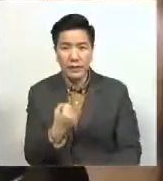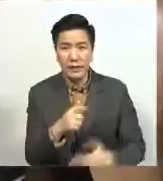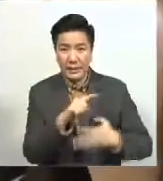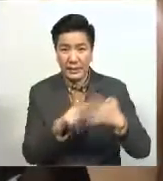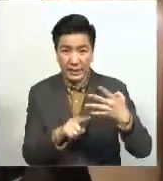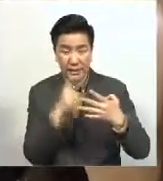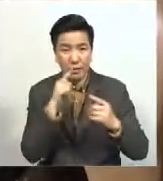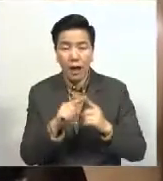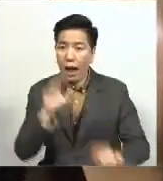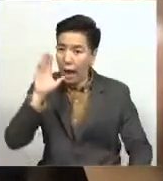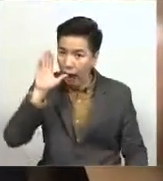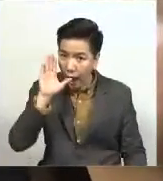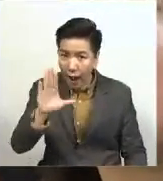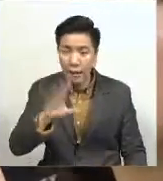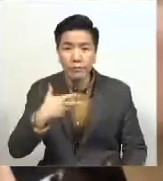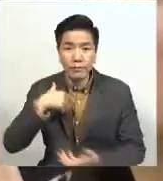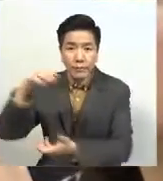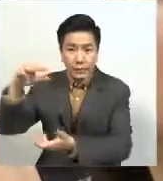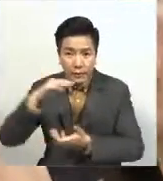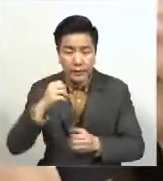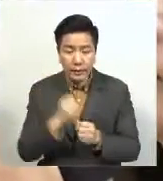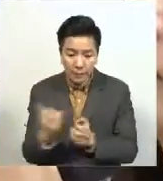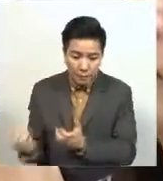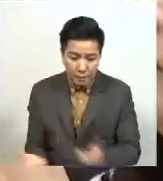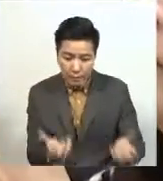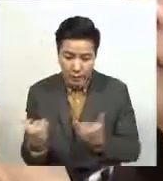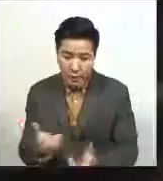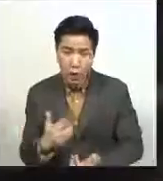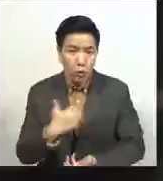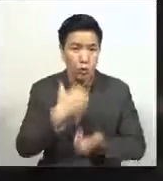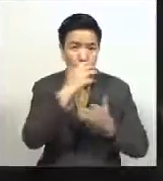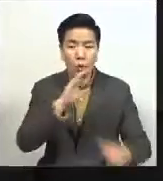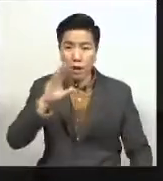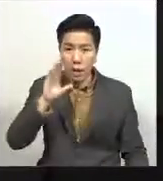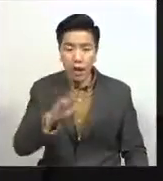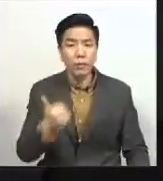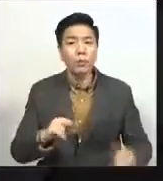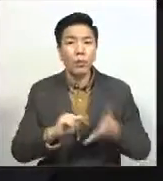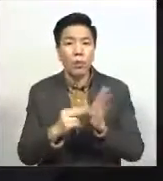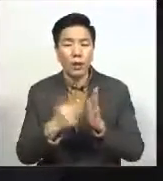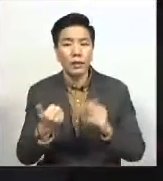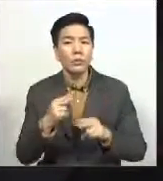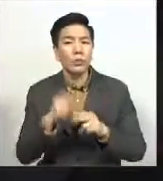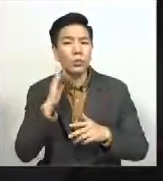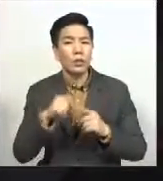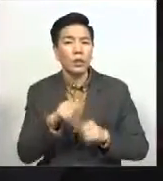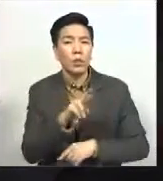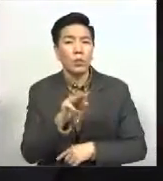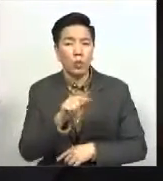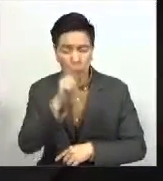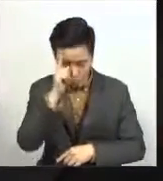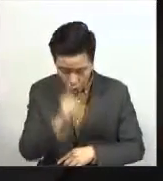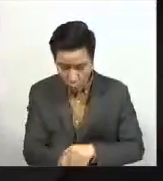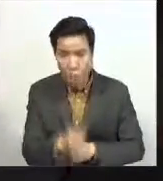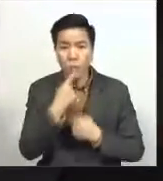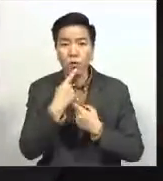คือห้ามผลิตนำเข้าส่งออกและก็จำหน่ายด้วยดังนั้นก็ถือว่าเป็นเรื่องที่นายเฉลิมชัยเองก็จะต้